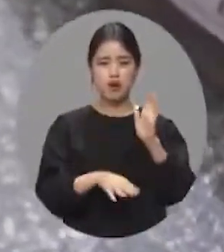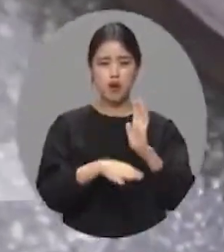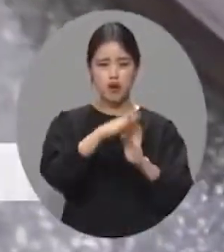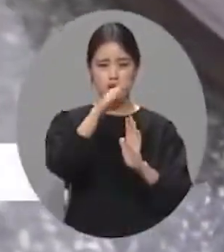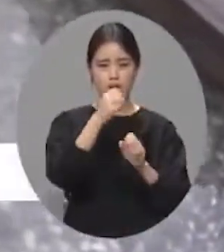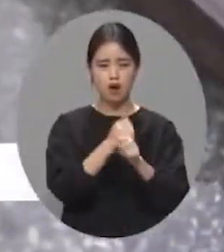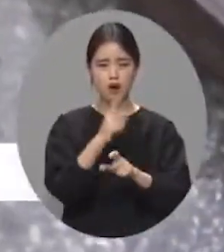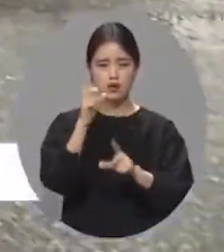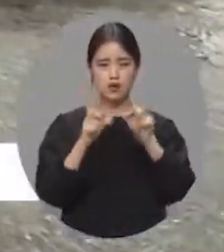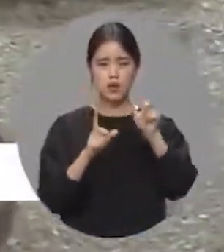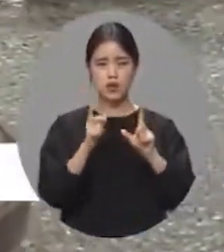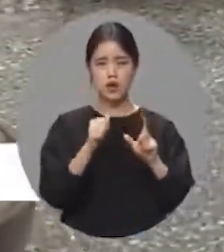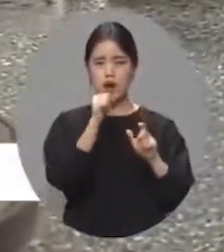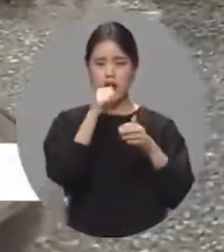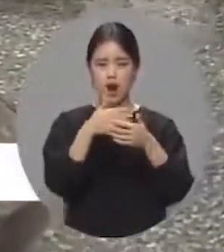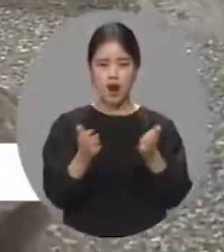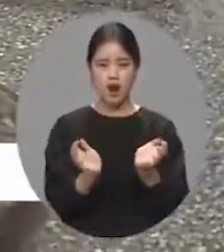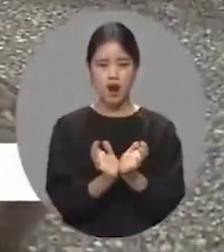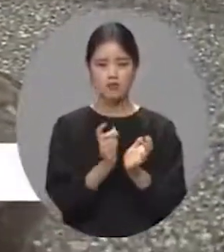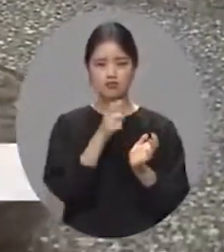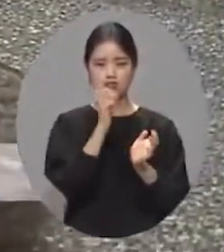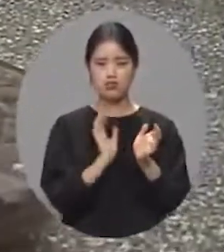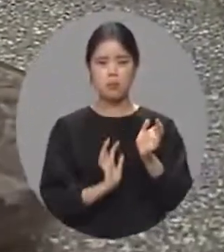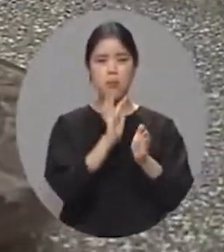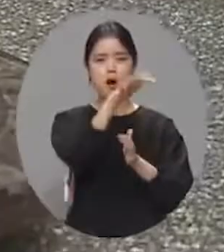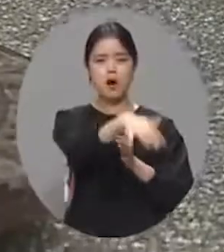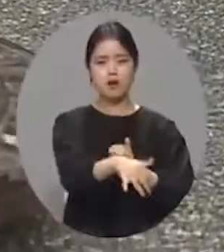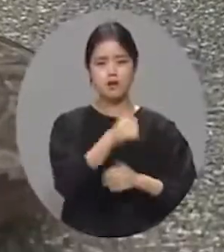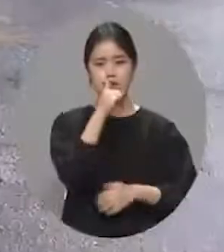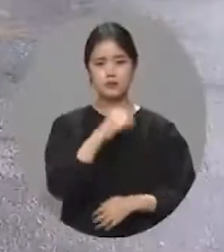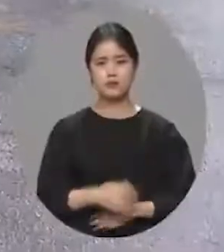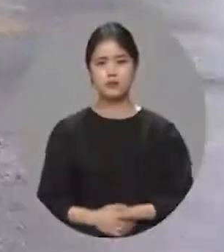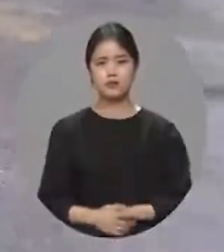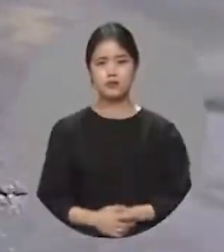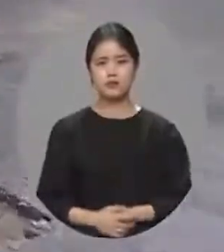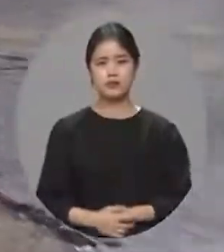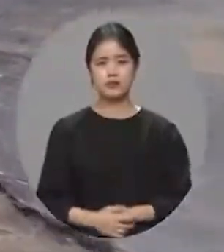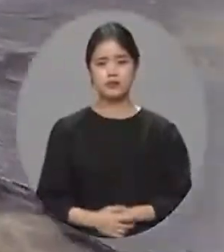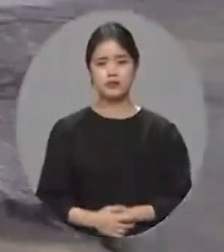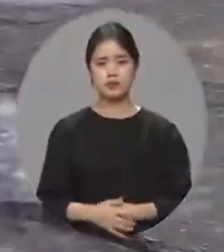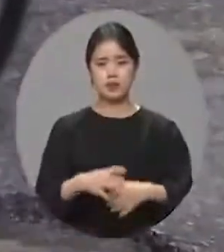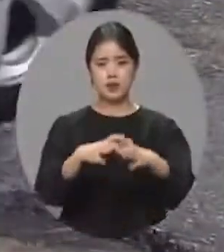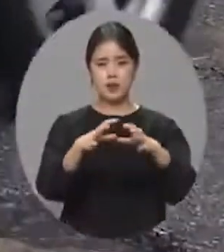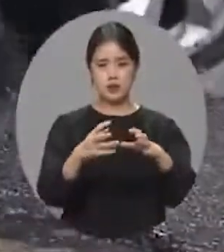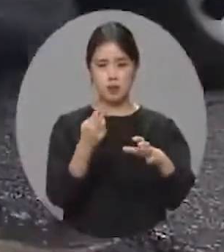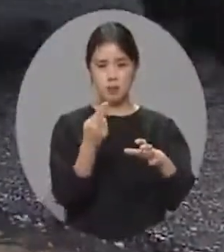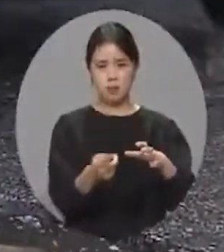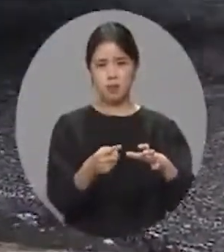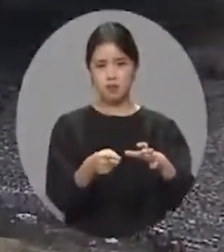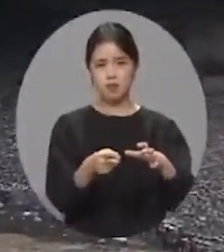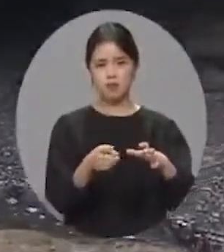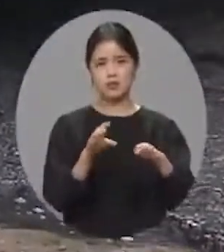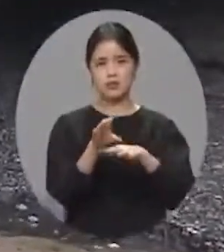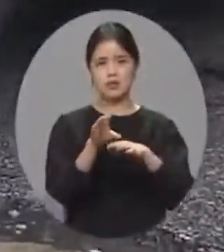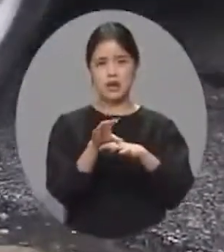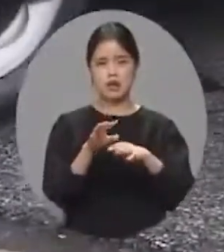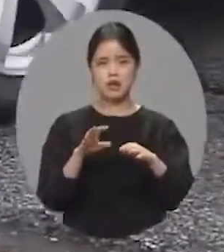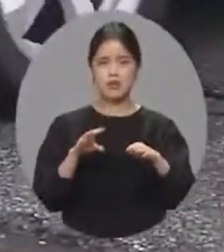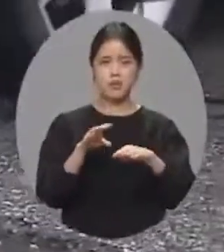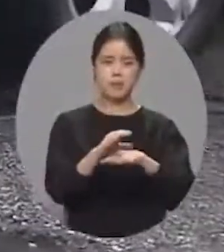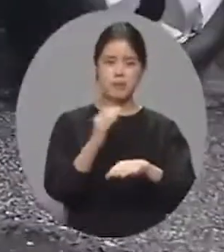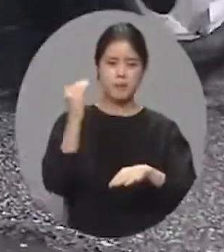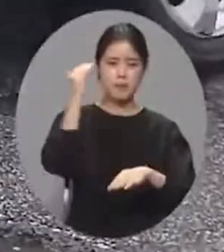하수관은 맨홀을 뚫고 다시 빗물을 토해냅니다. 맨홀 뚜껑이 빠진 구멍으로 차량 바퀴가